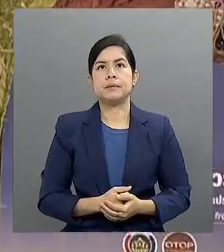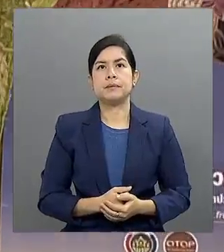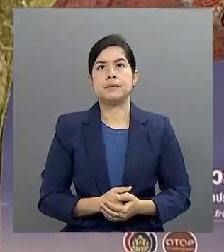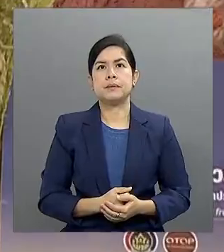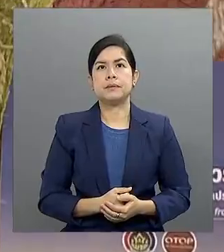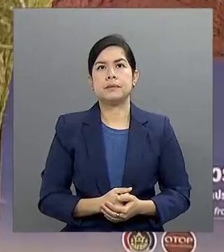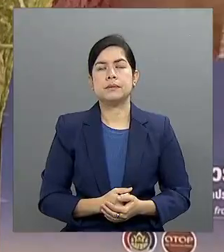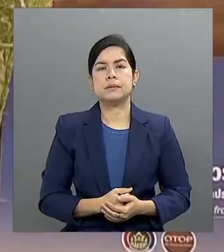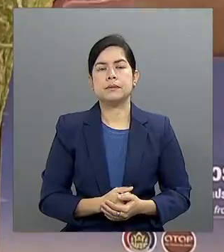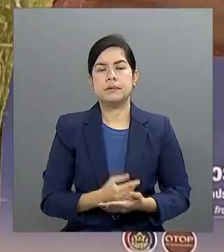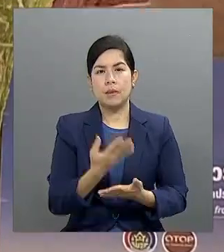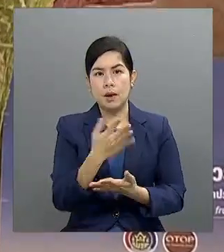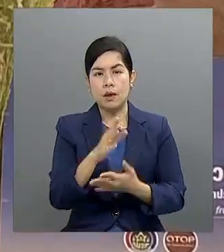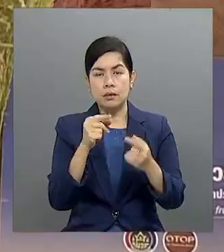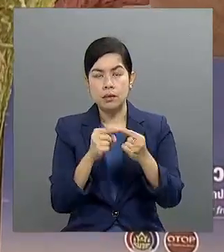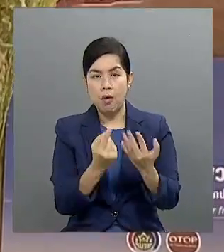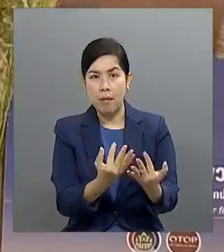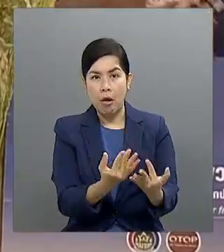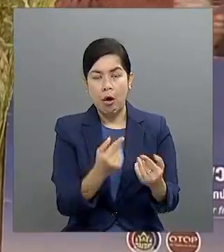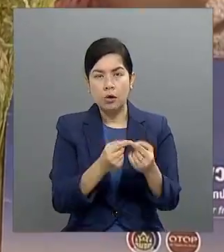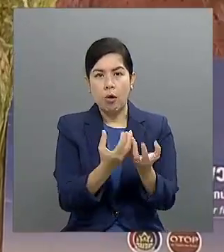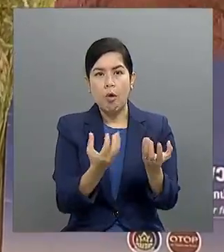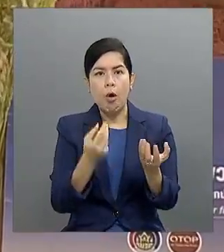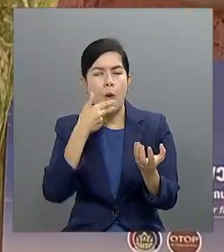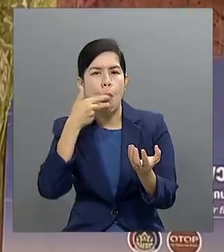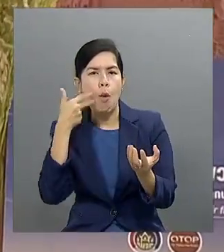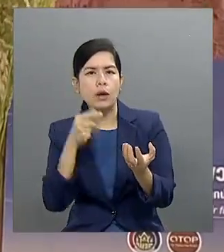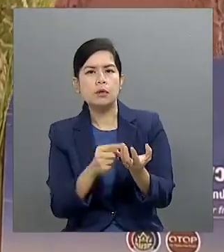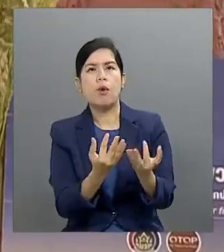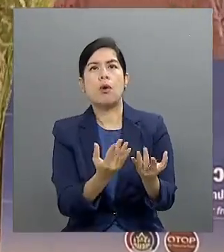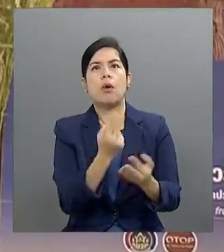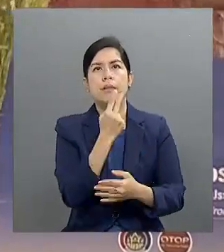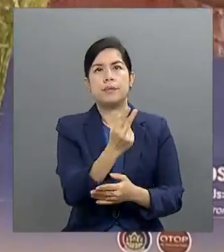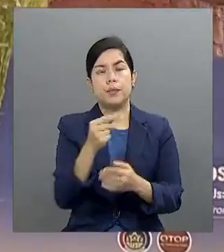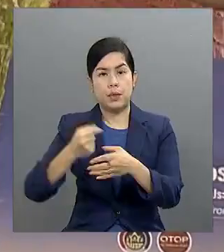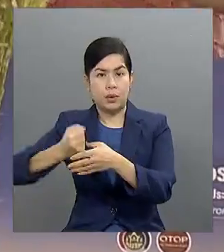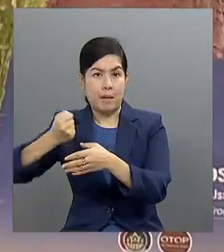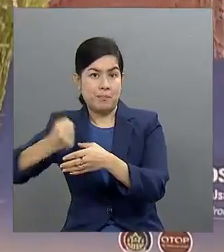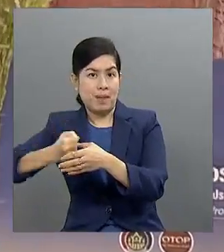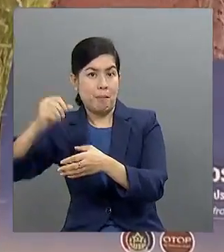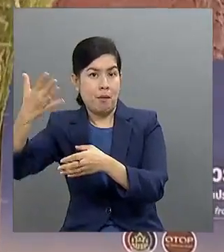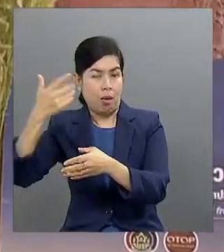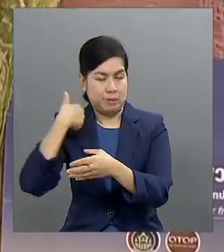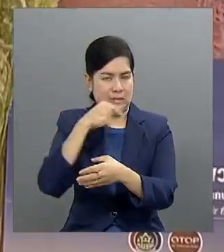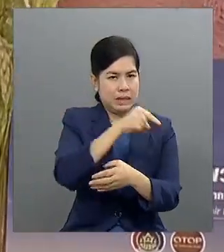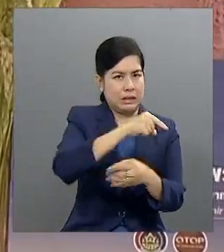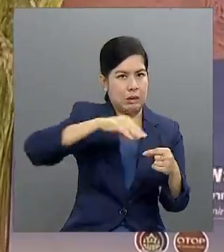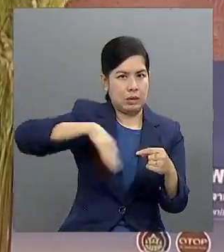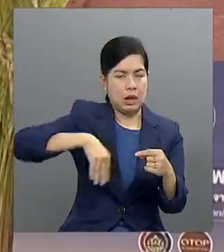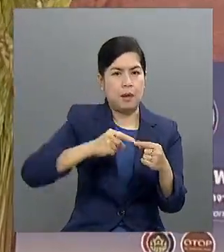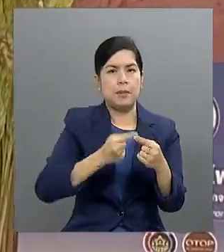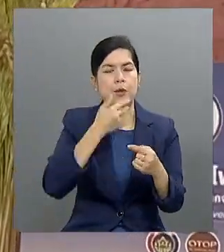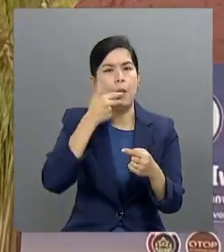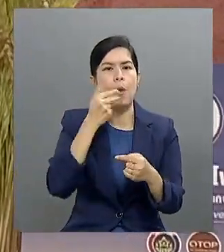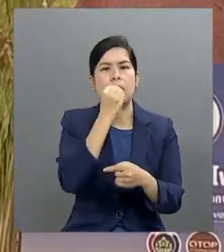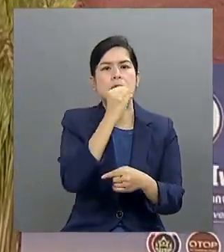ไปล้างปากรอกับของหวานหน่อยดีกว่า ของหวาน เลยไหมเดี๋ยวเดินกลับมาหาพี่อัมเดี๋ยวลองกินตอนสุดท้ายนะผมมาชอบกินหวานก่อนกินข้าว